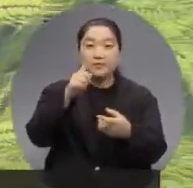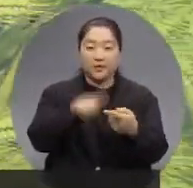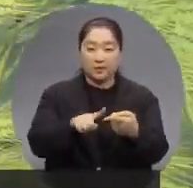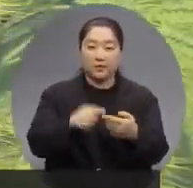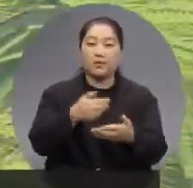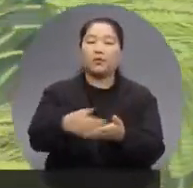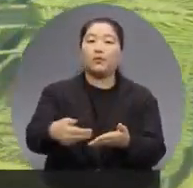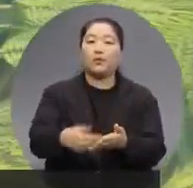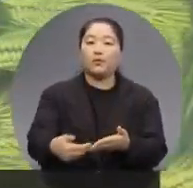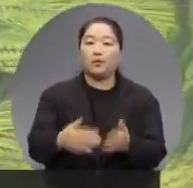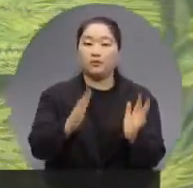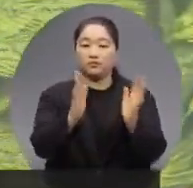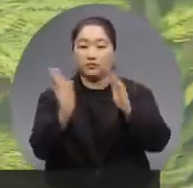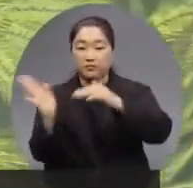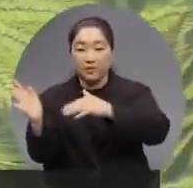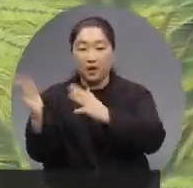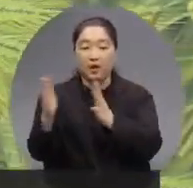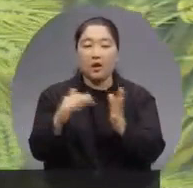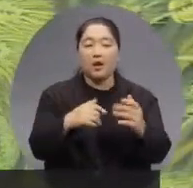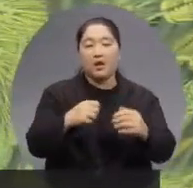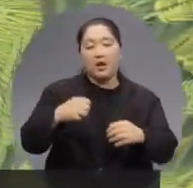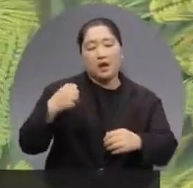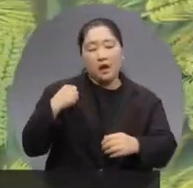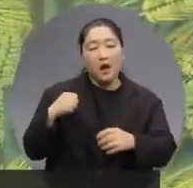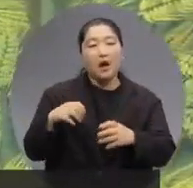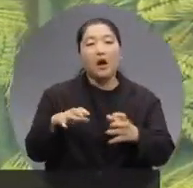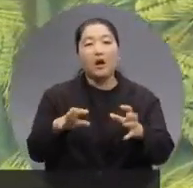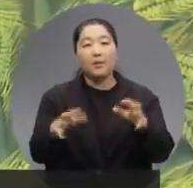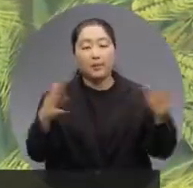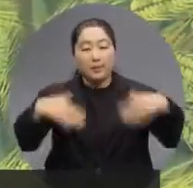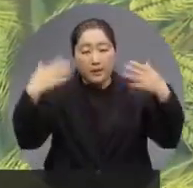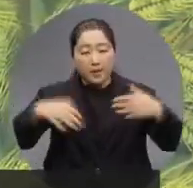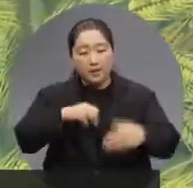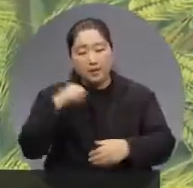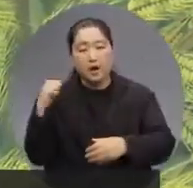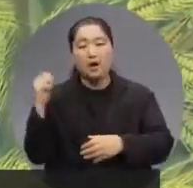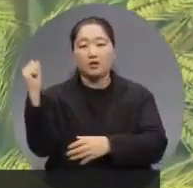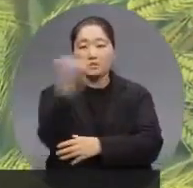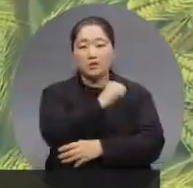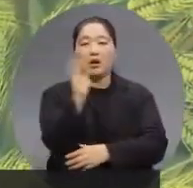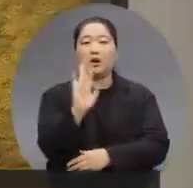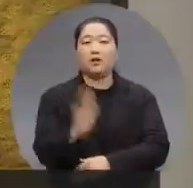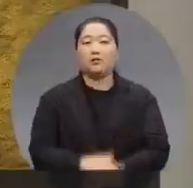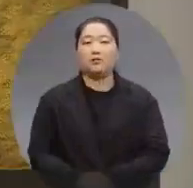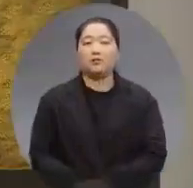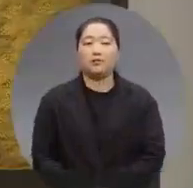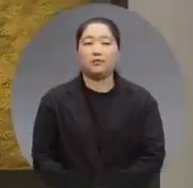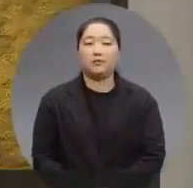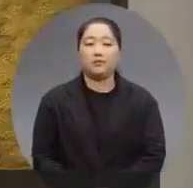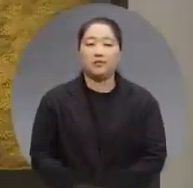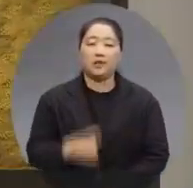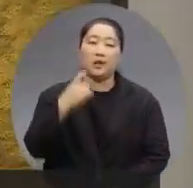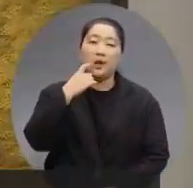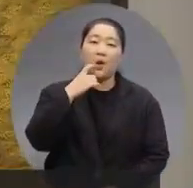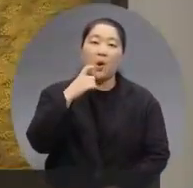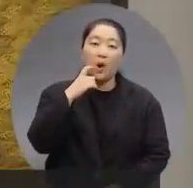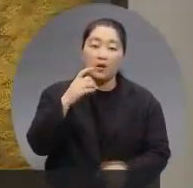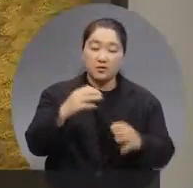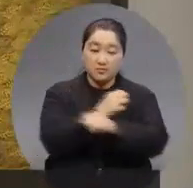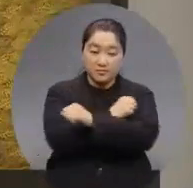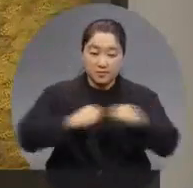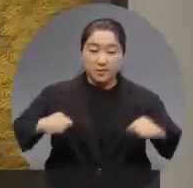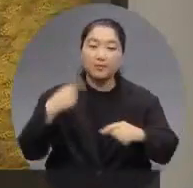한쪽으로 이삭이 쏠릴만큼 강한 바람이지만 쉬 꺾이지는 않습니다 황금빛 들녘도